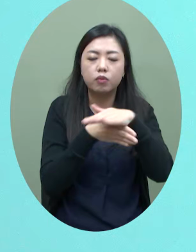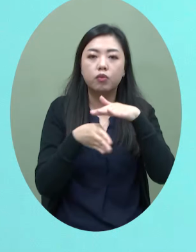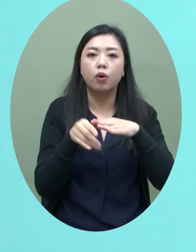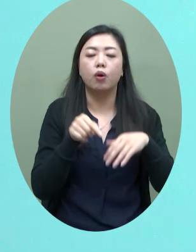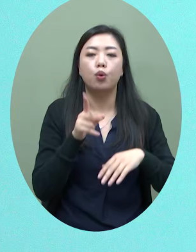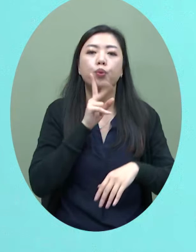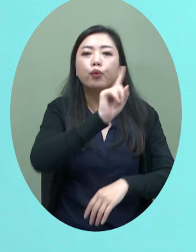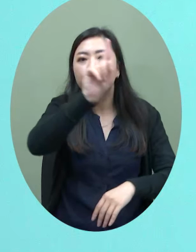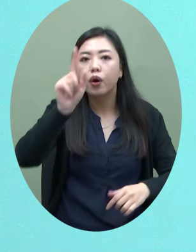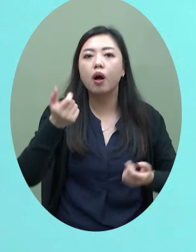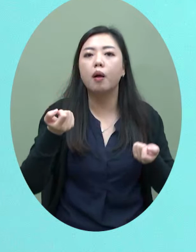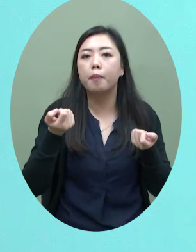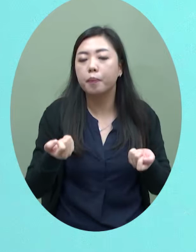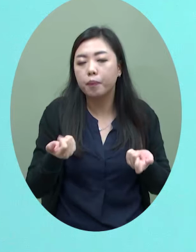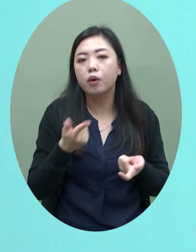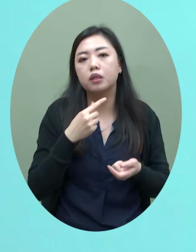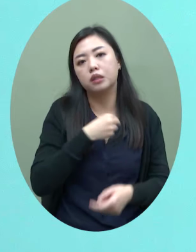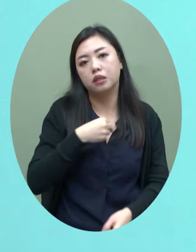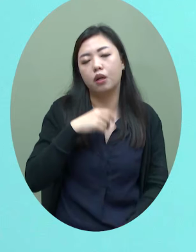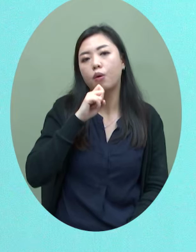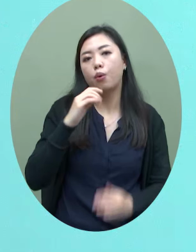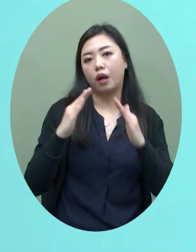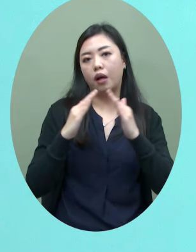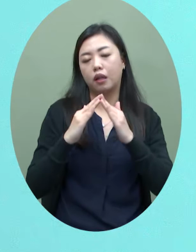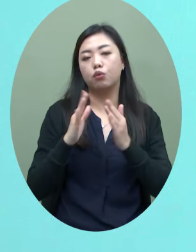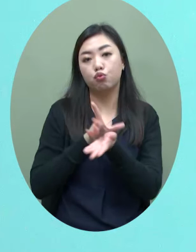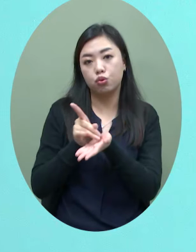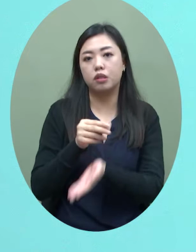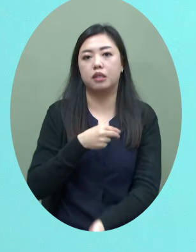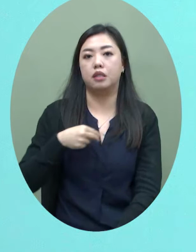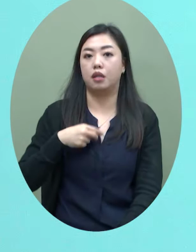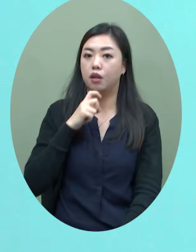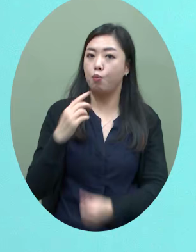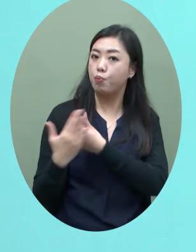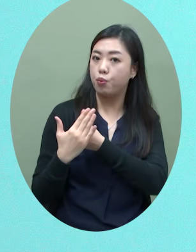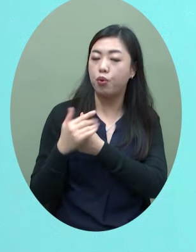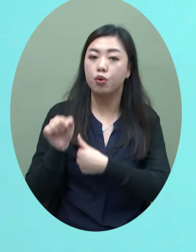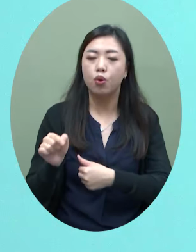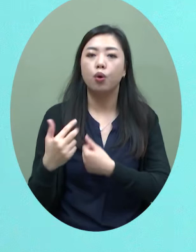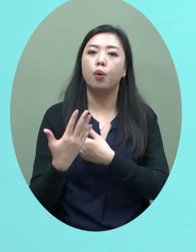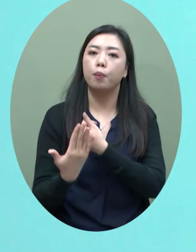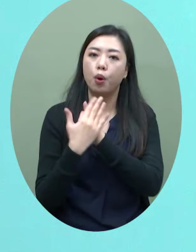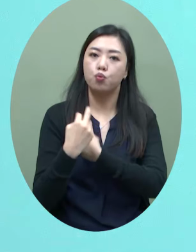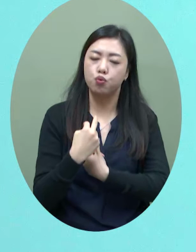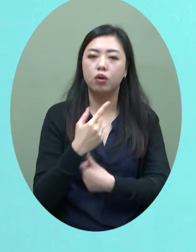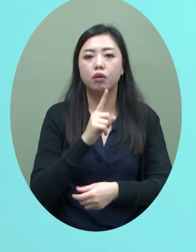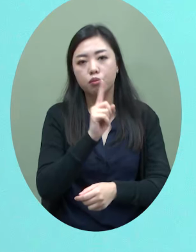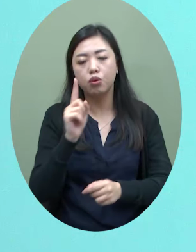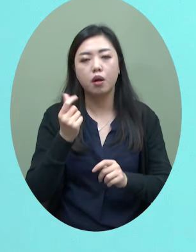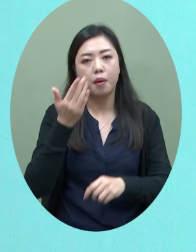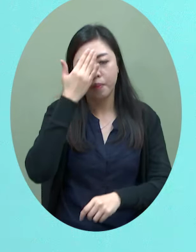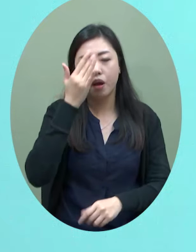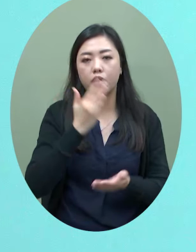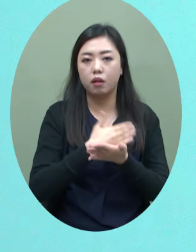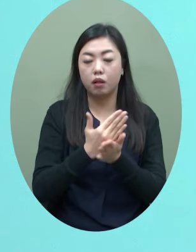咧，佢係平常都有睇開醫生，係有個家庭醫生嚟到去管理佢嘅長期嘅病患